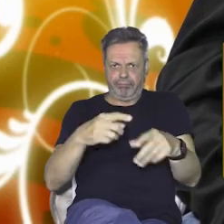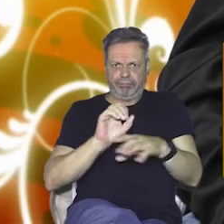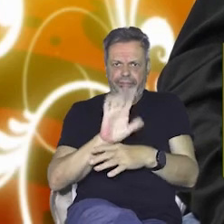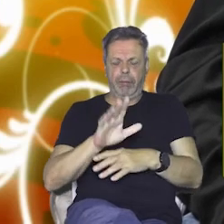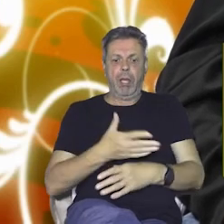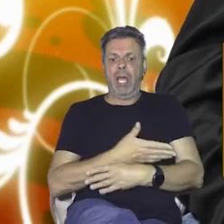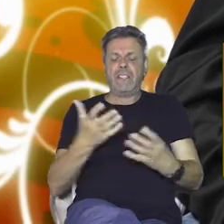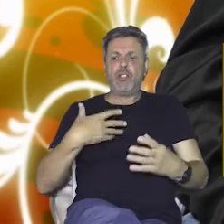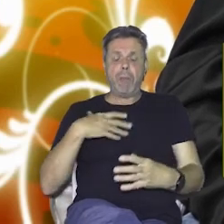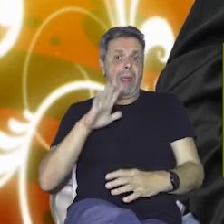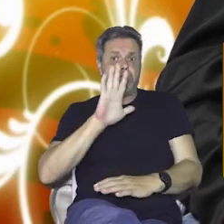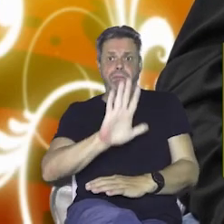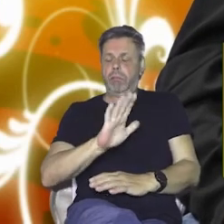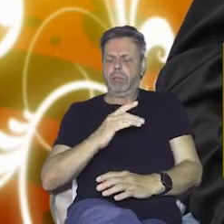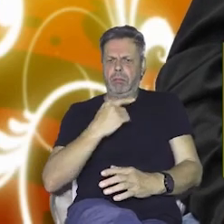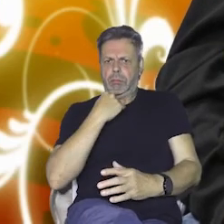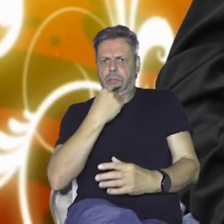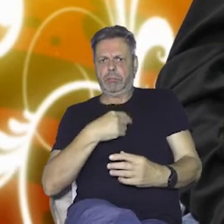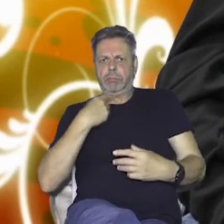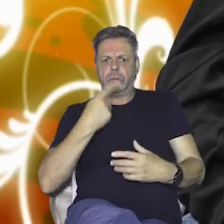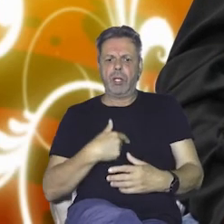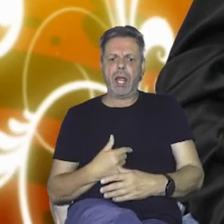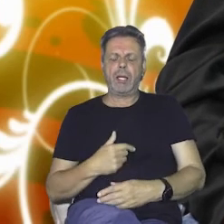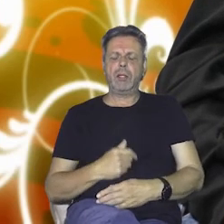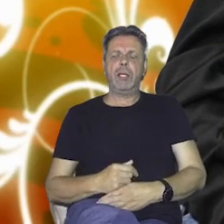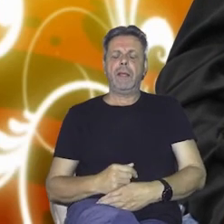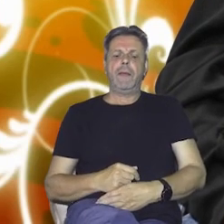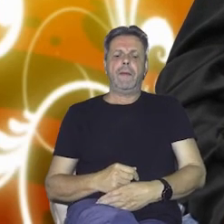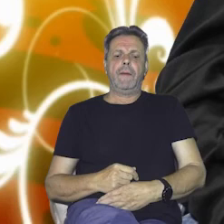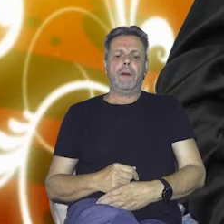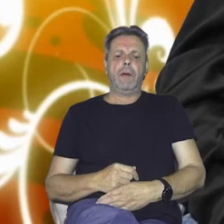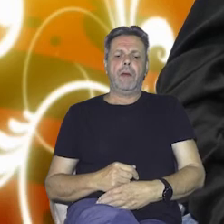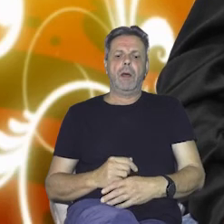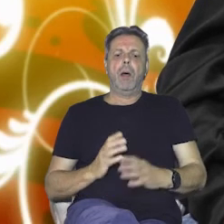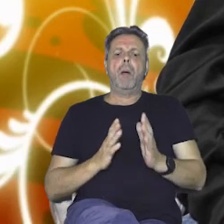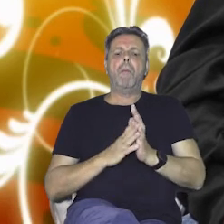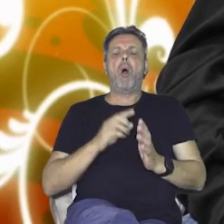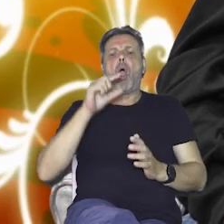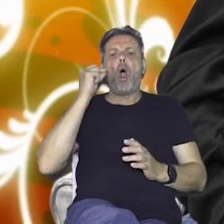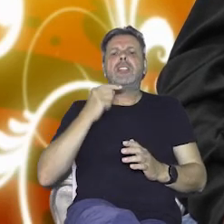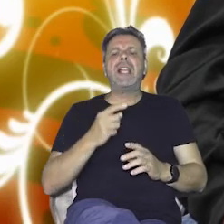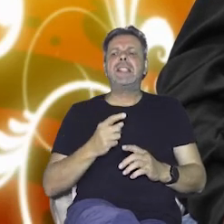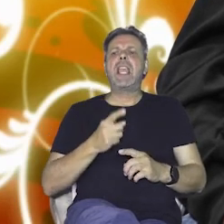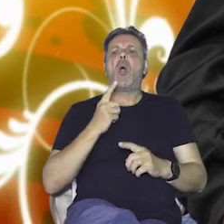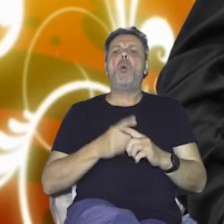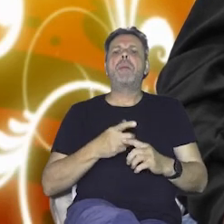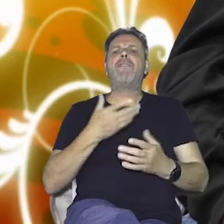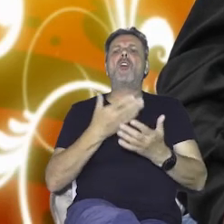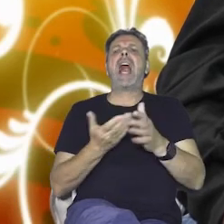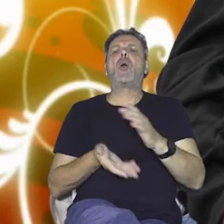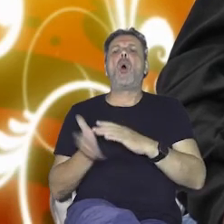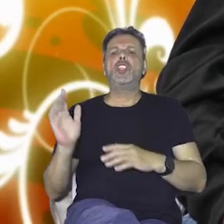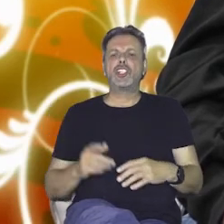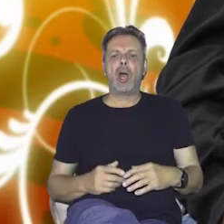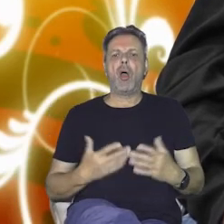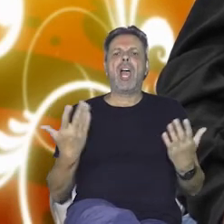Svi su me zaustavili, svi su se javljali i rekli su, moj otac je upravo tako otišao kako